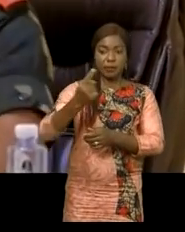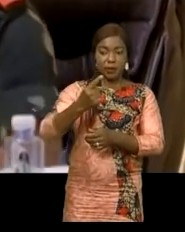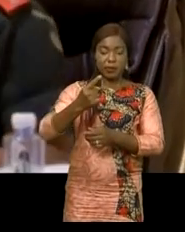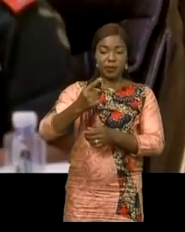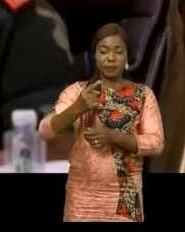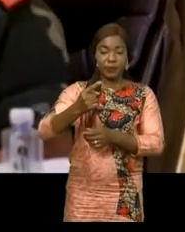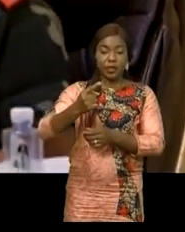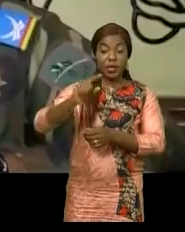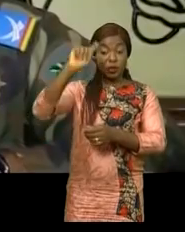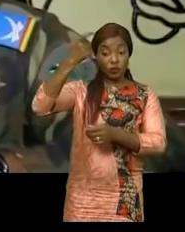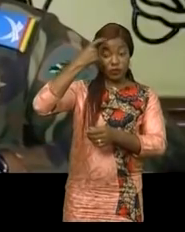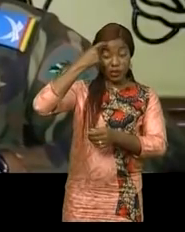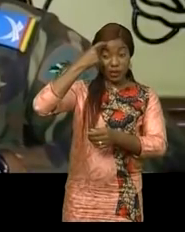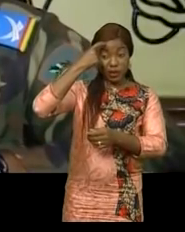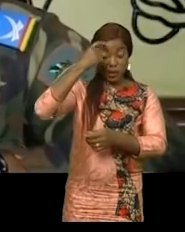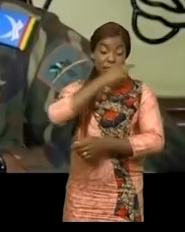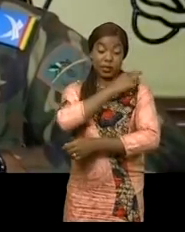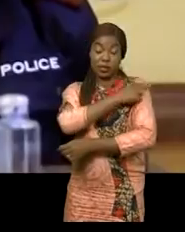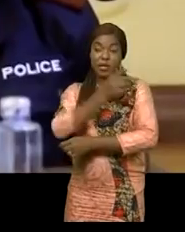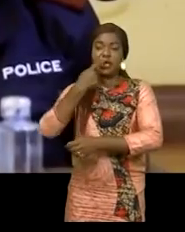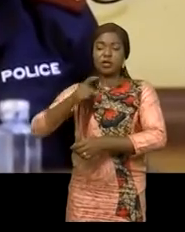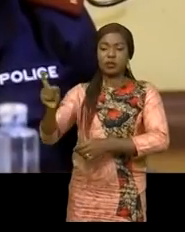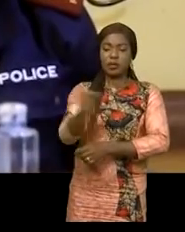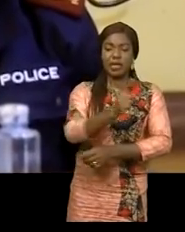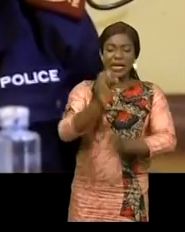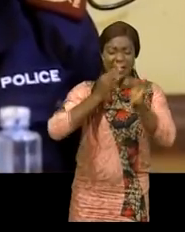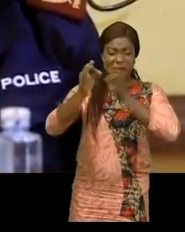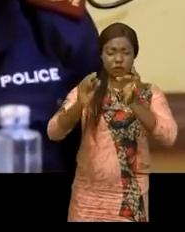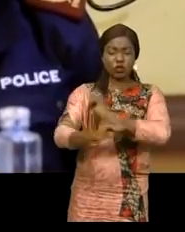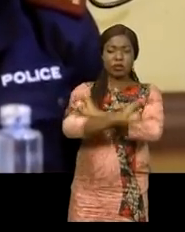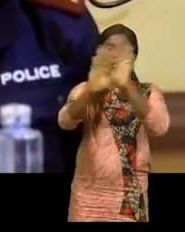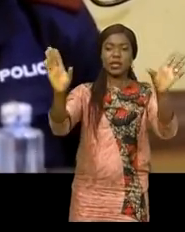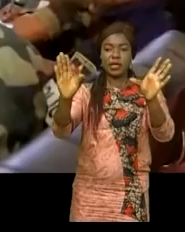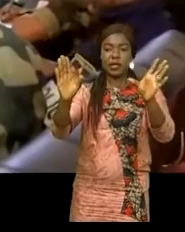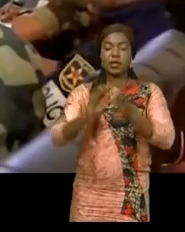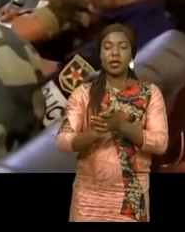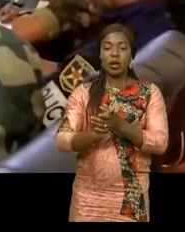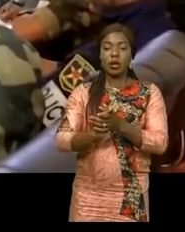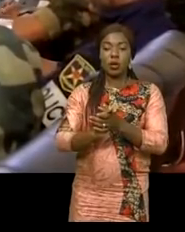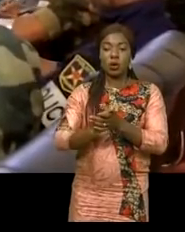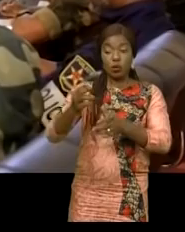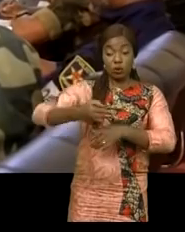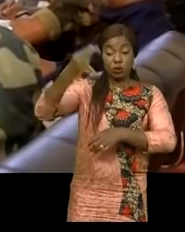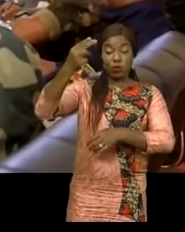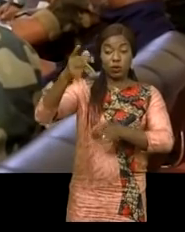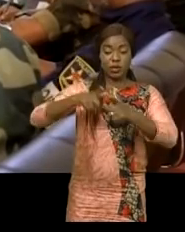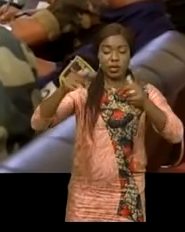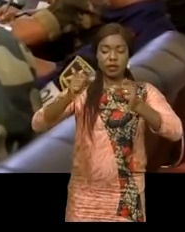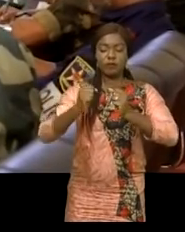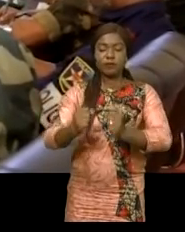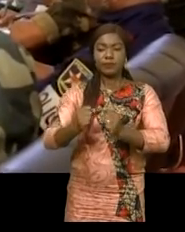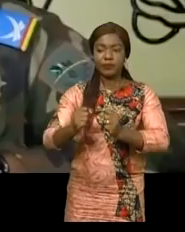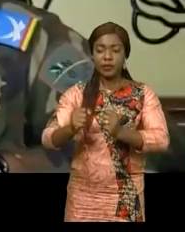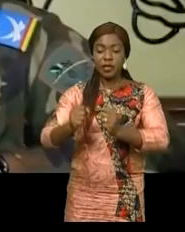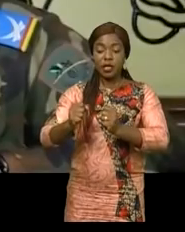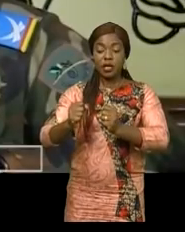province admis les instructions claires aux commandants de grandes unités des forces armées de